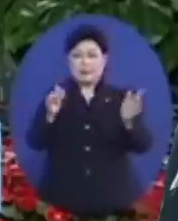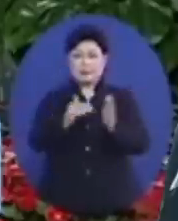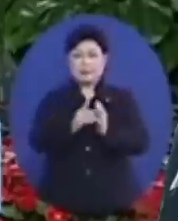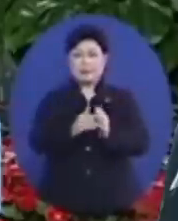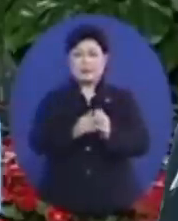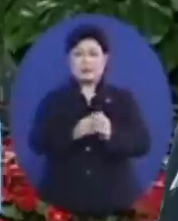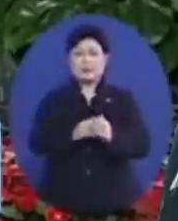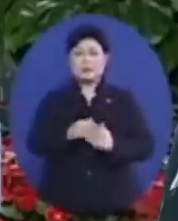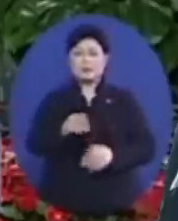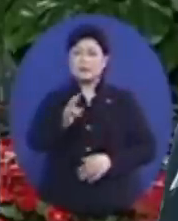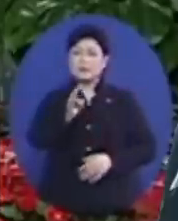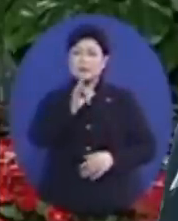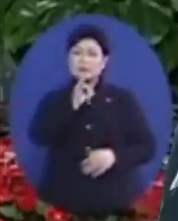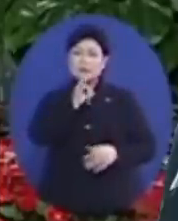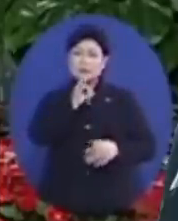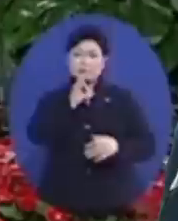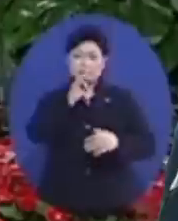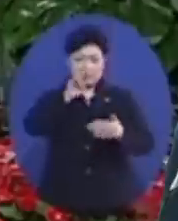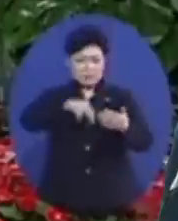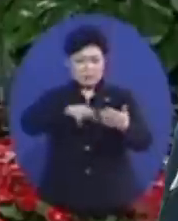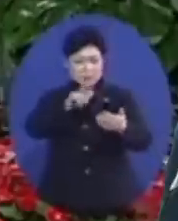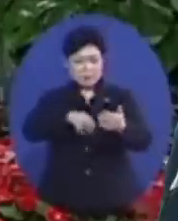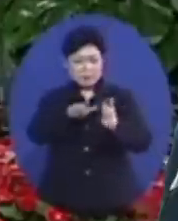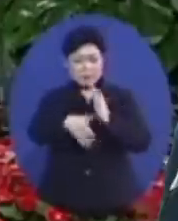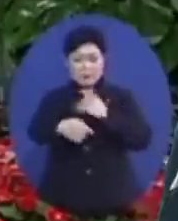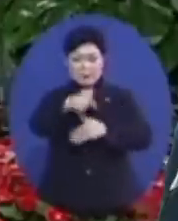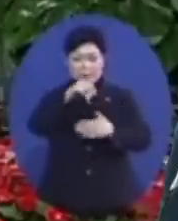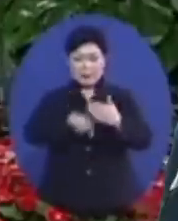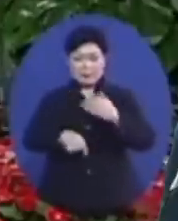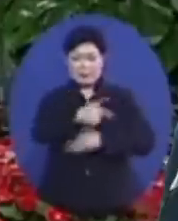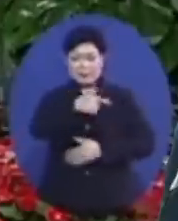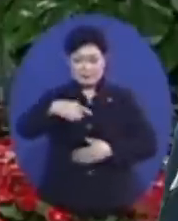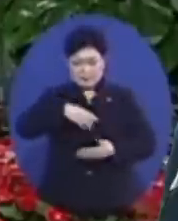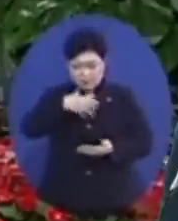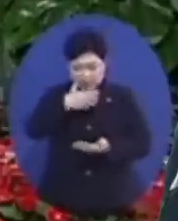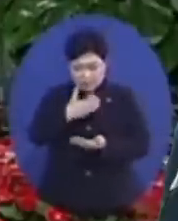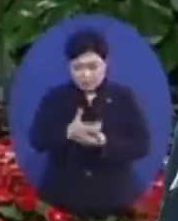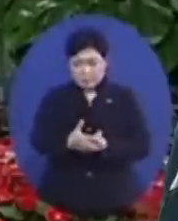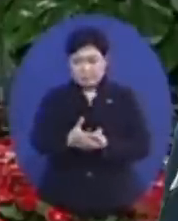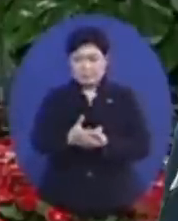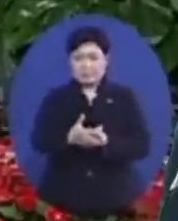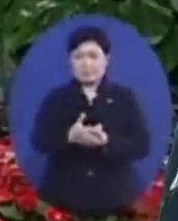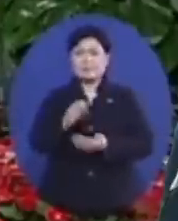저는 이 예언을 읽어볼 때 마음에 굉장한 감동이 됩니다.